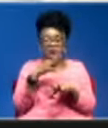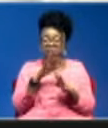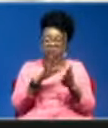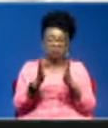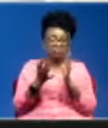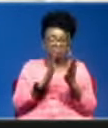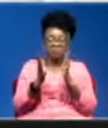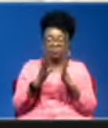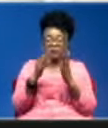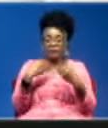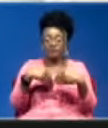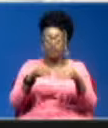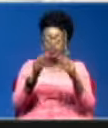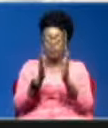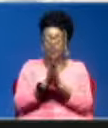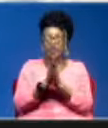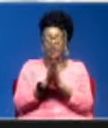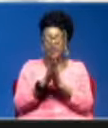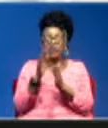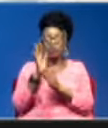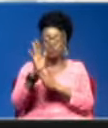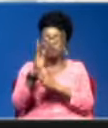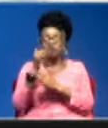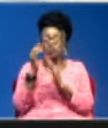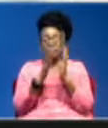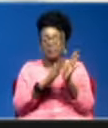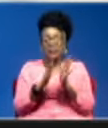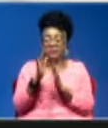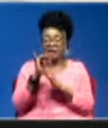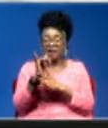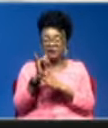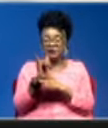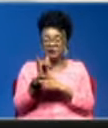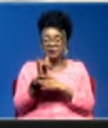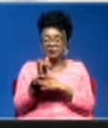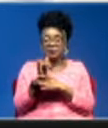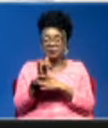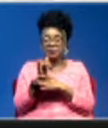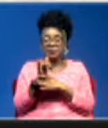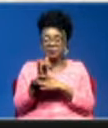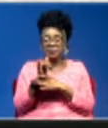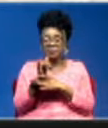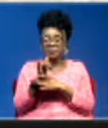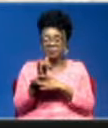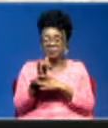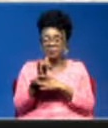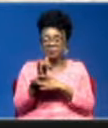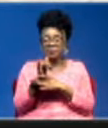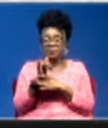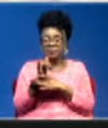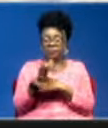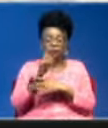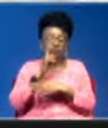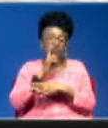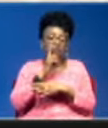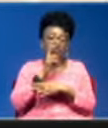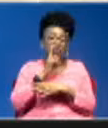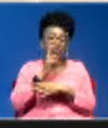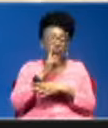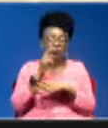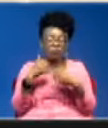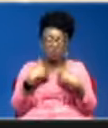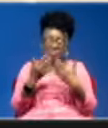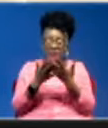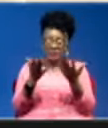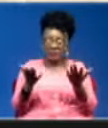na jinsi waandalizi wa mbio hizo wameweza kukadiria mbio zitakavyokuwa. Kesho tutakuwa papa hapa na